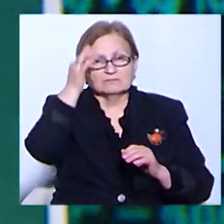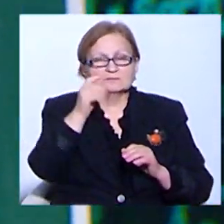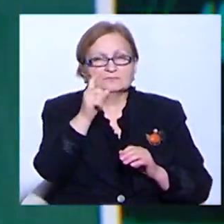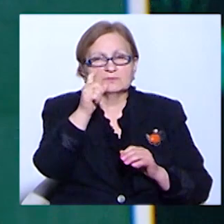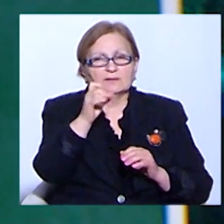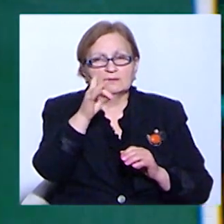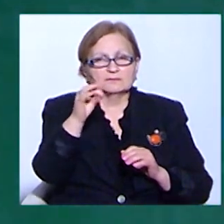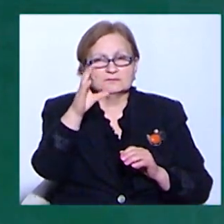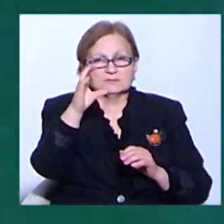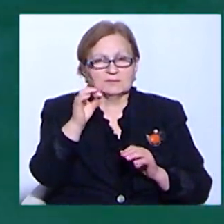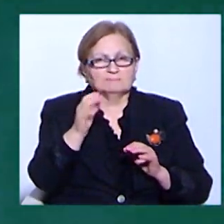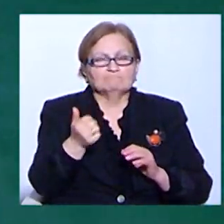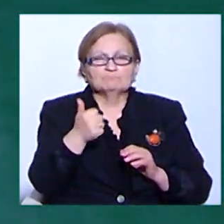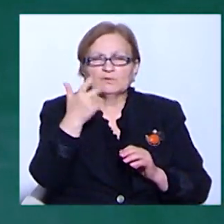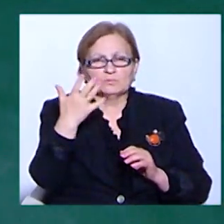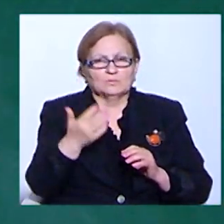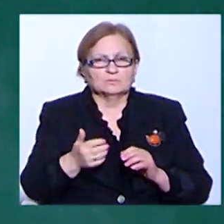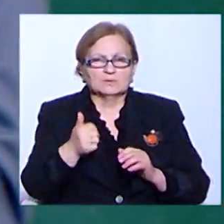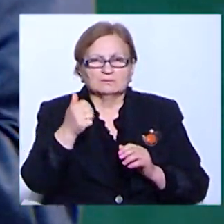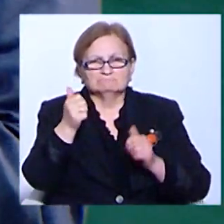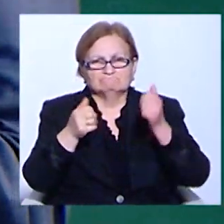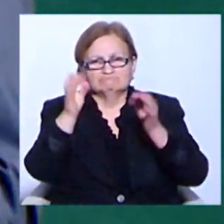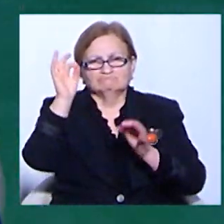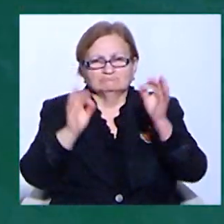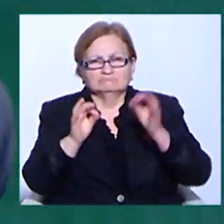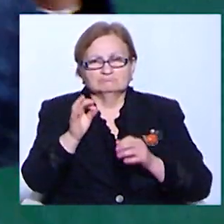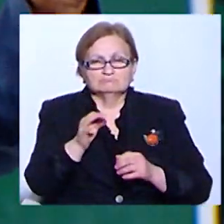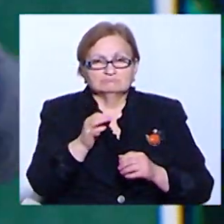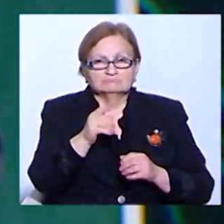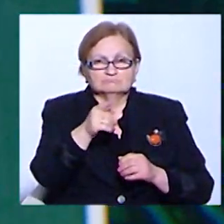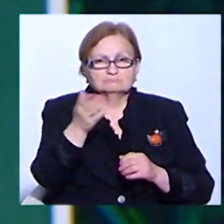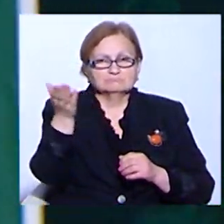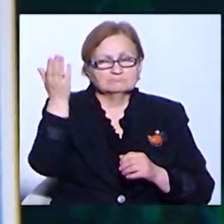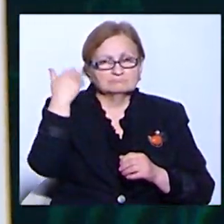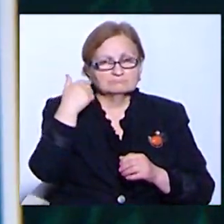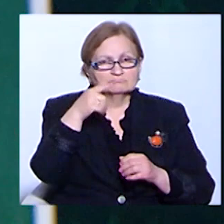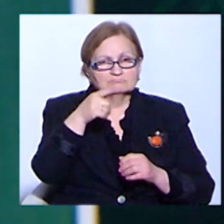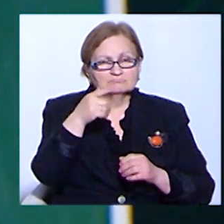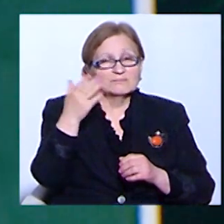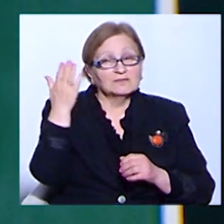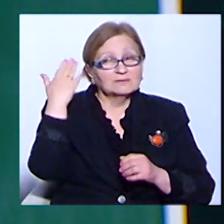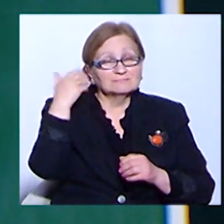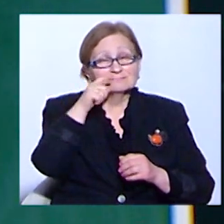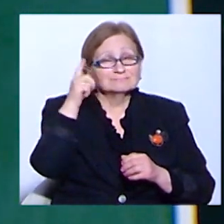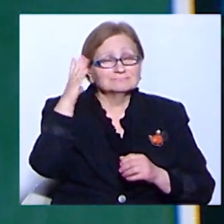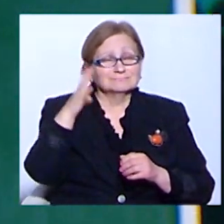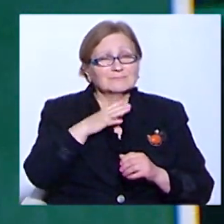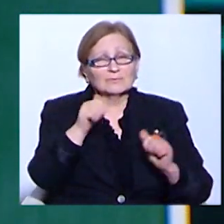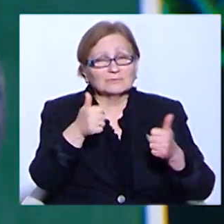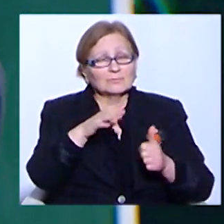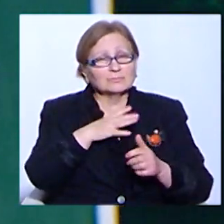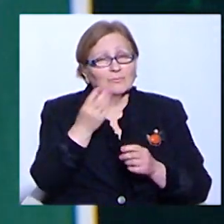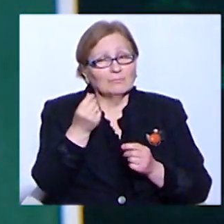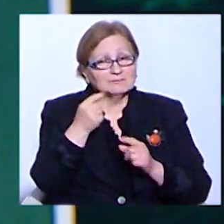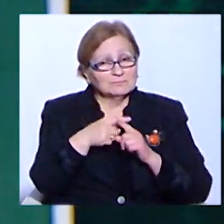და ასევე განვაზოგადოთ ეს ცნება. თქვენ თუ ახლა გაიხსენოთ თქვენი წარსული წლები სკოლაში,